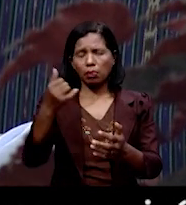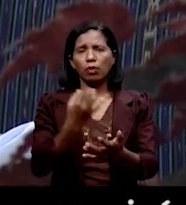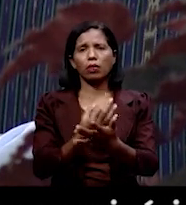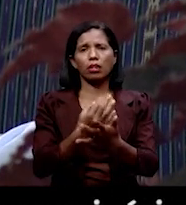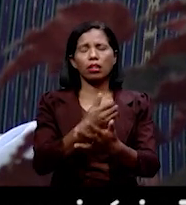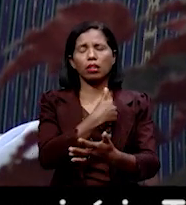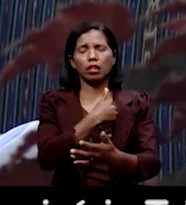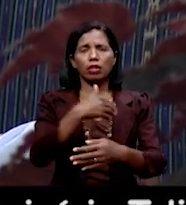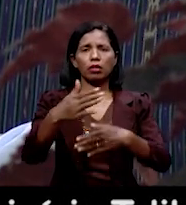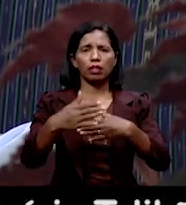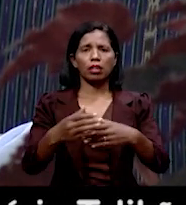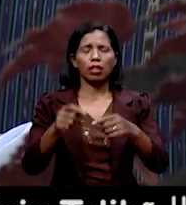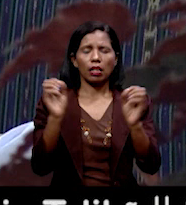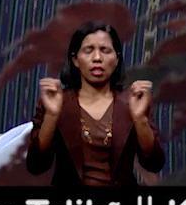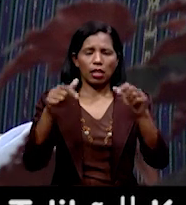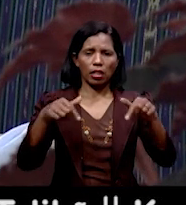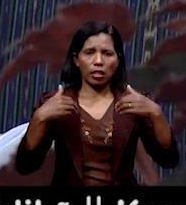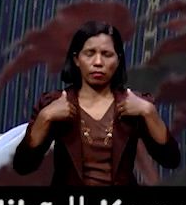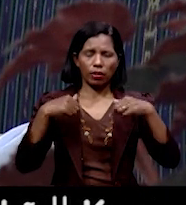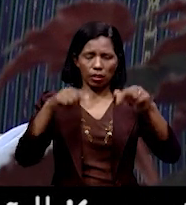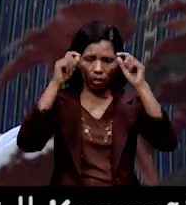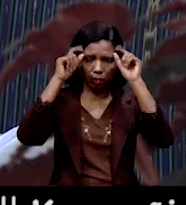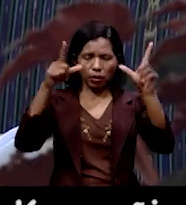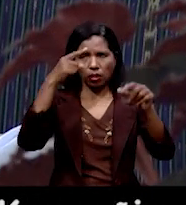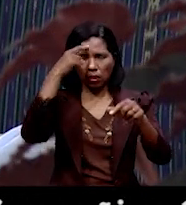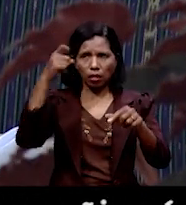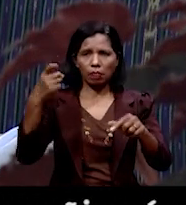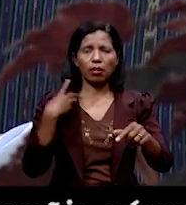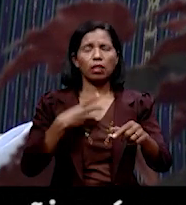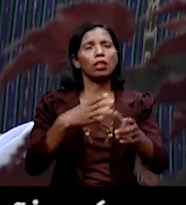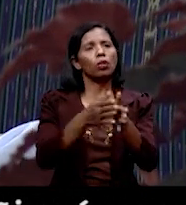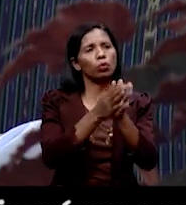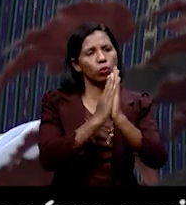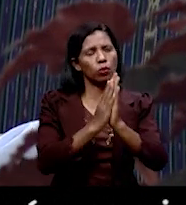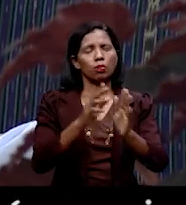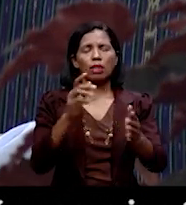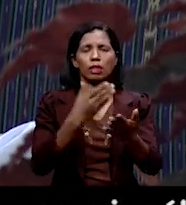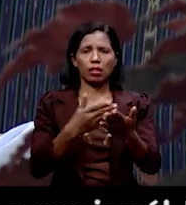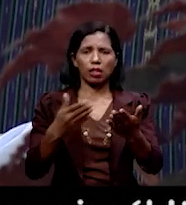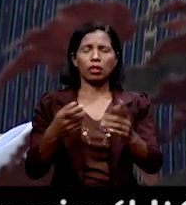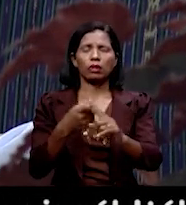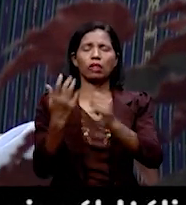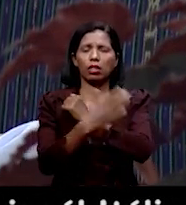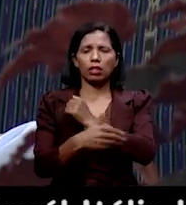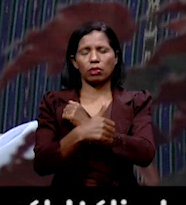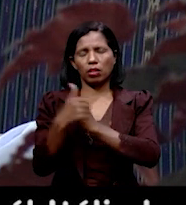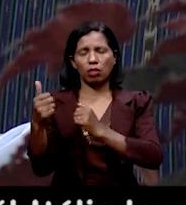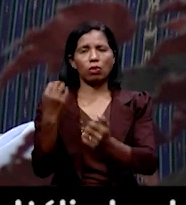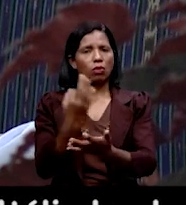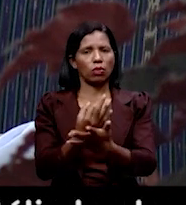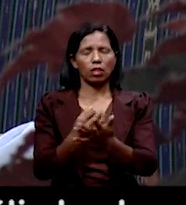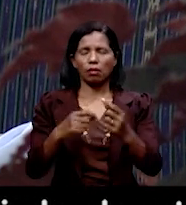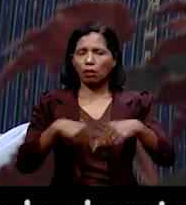di angkata kala iya tiona iya timor laran tambah kita depende liu bae mesin ni ni produto si rai liur mai osan halai sai hutu la hela iya tina